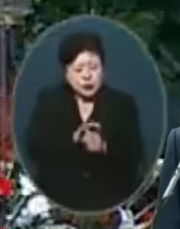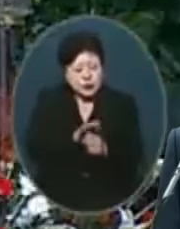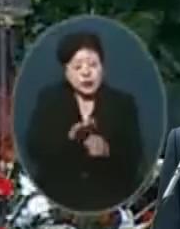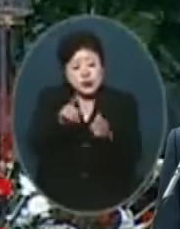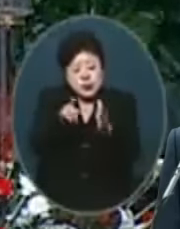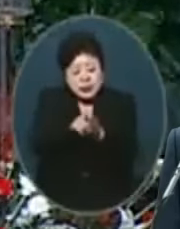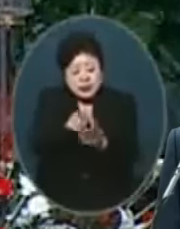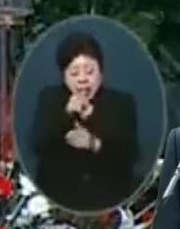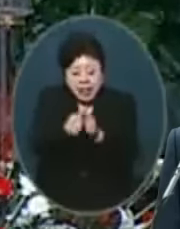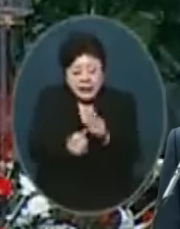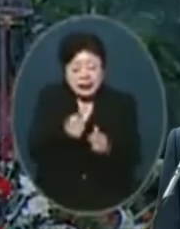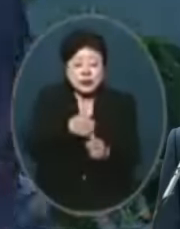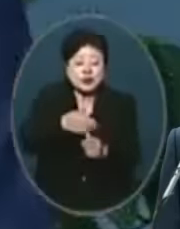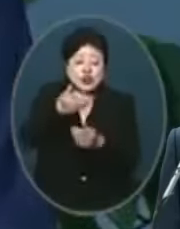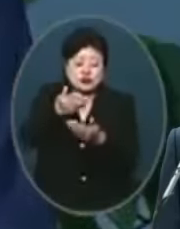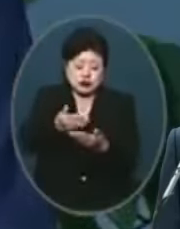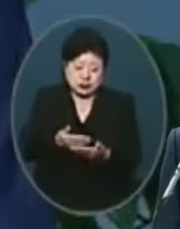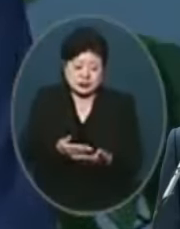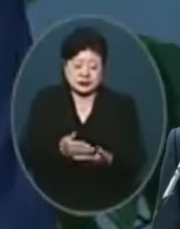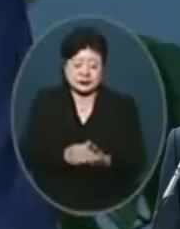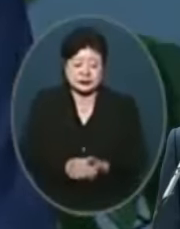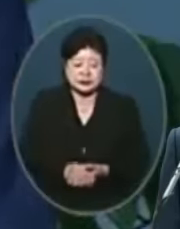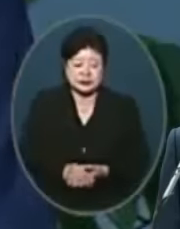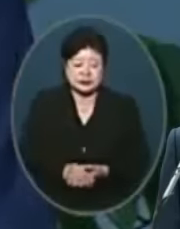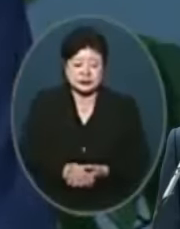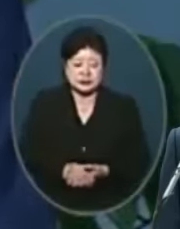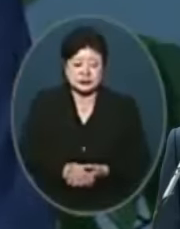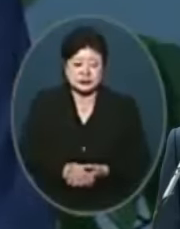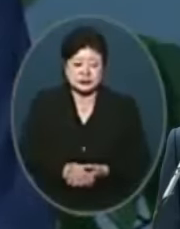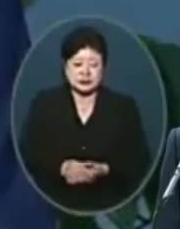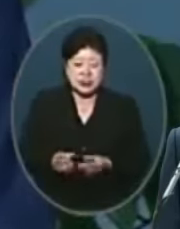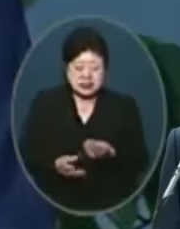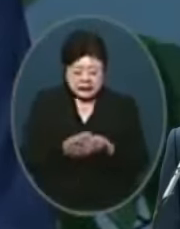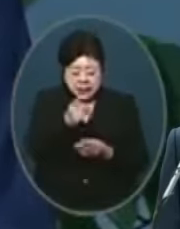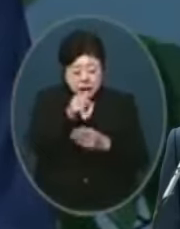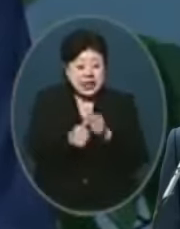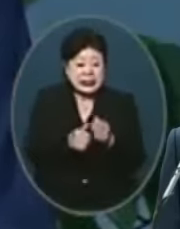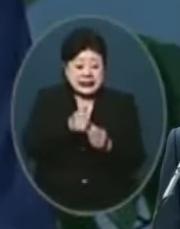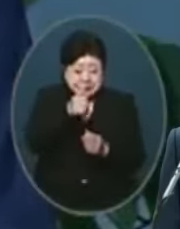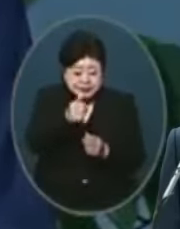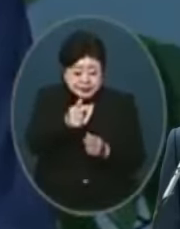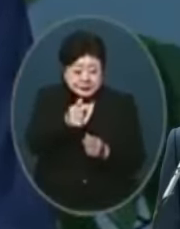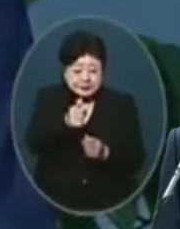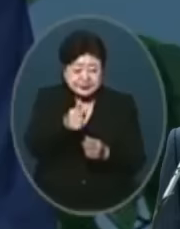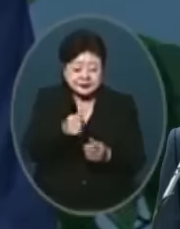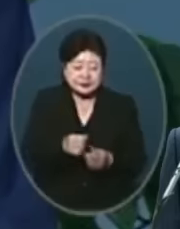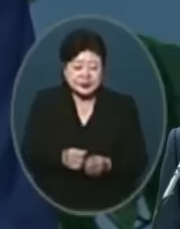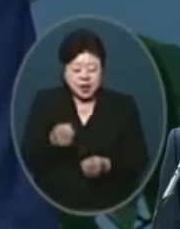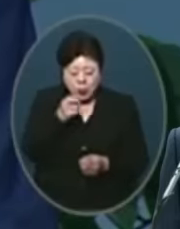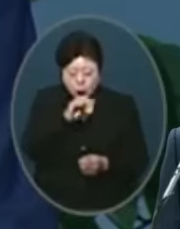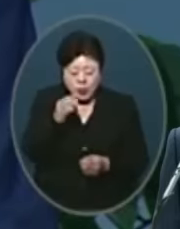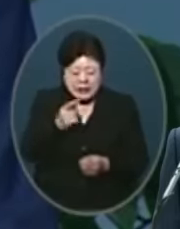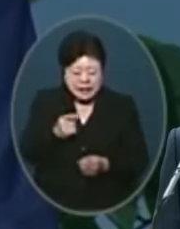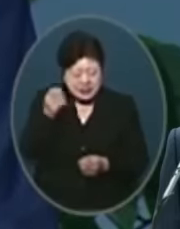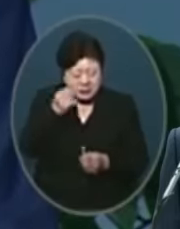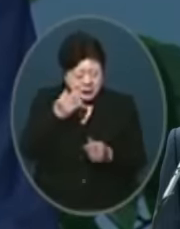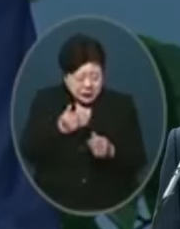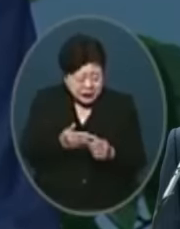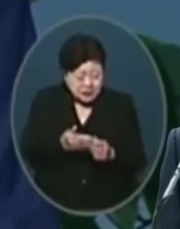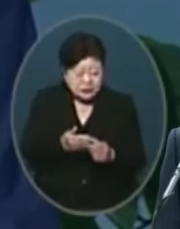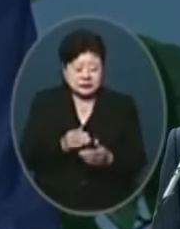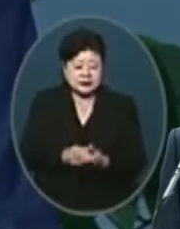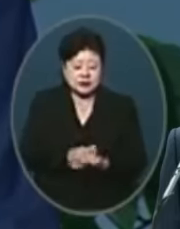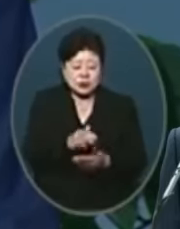위해서 하나님이 보내신 삼위 하나님인 것입니다. 보혜사 성령인데